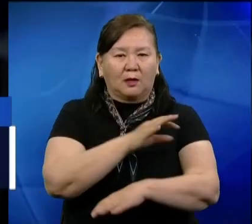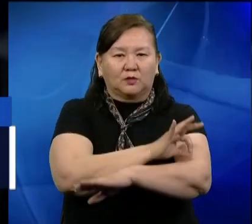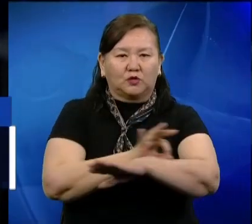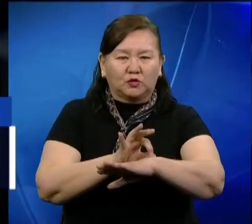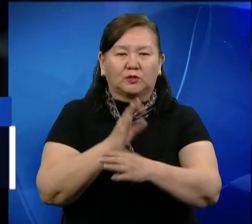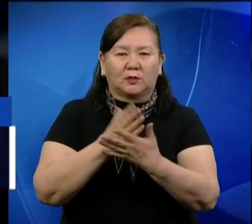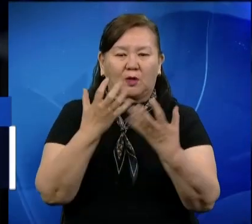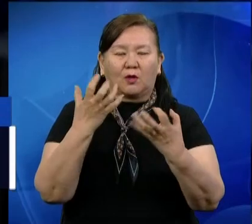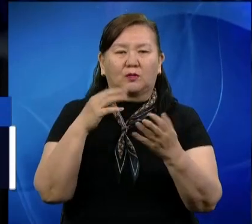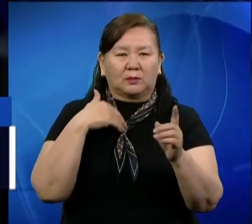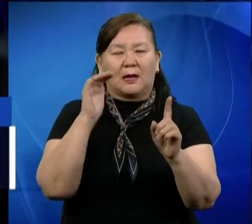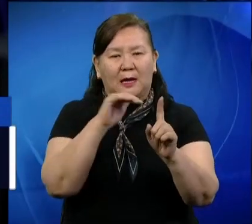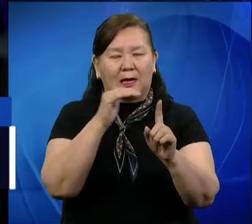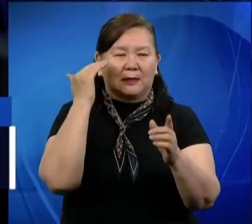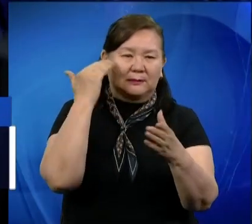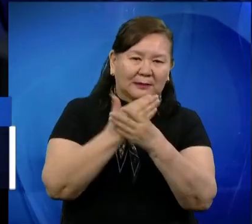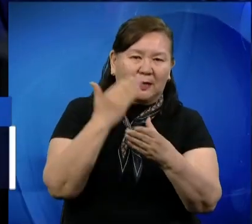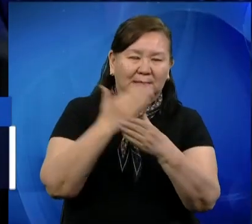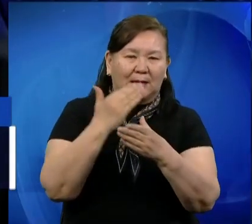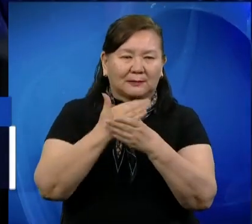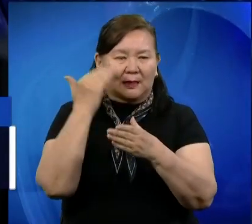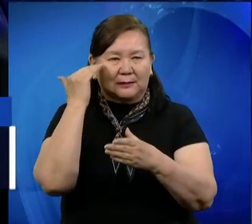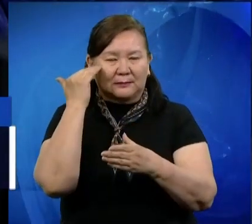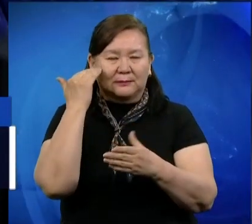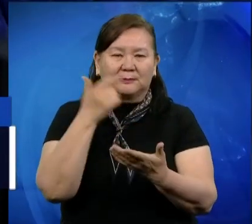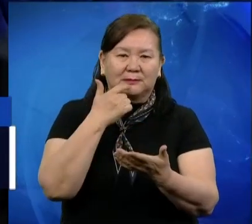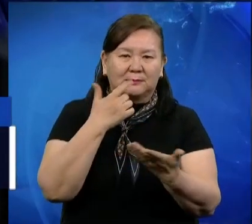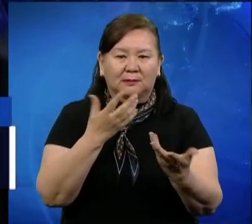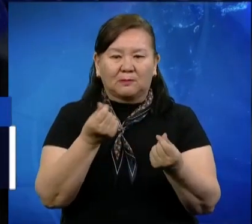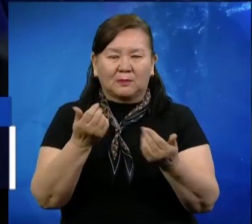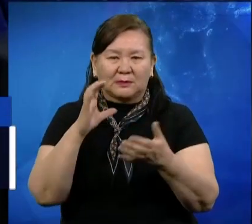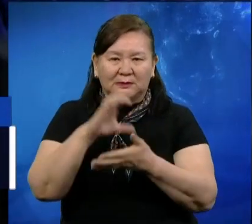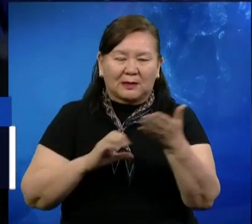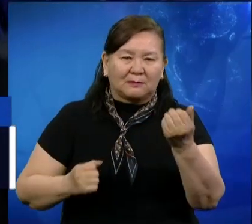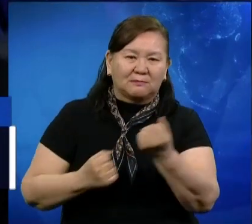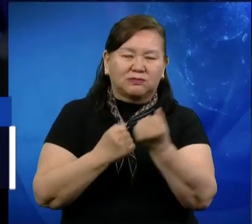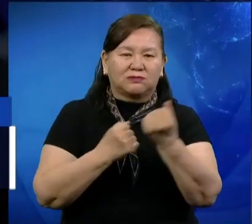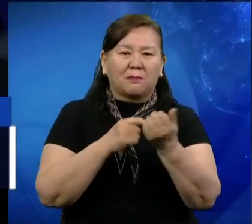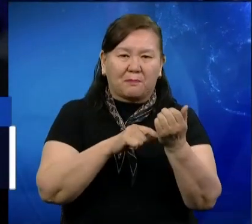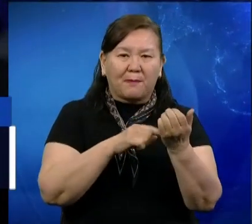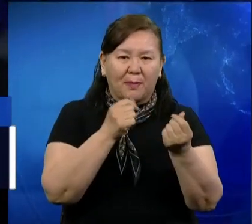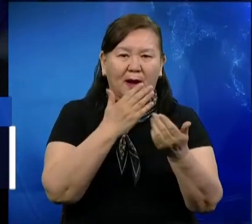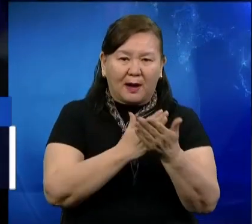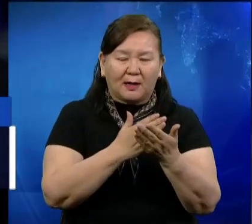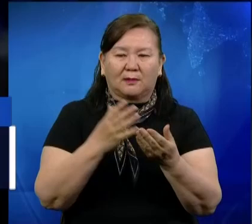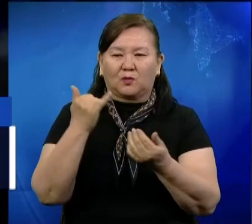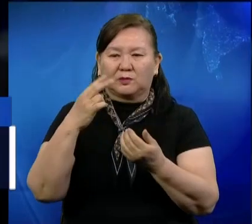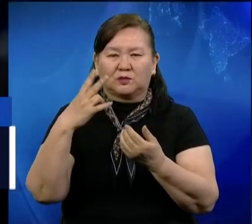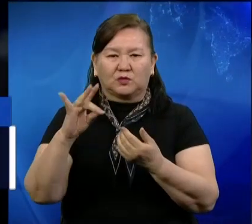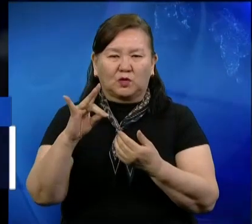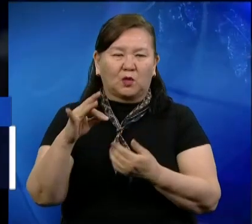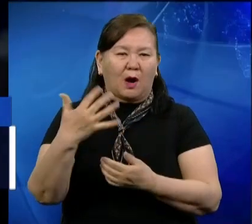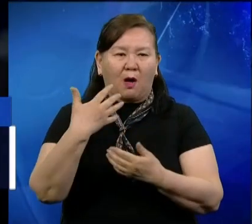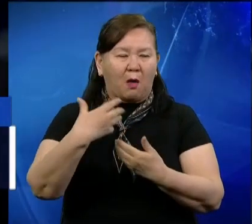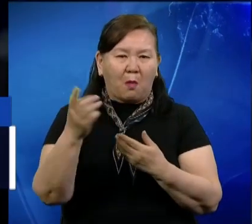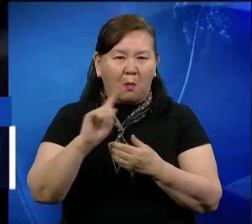маш олон удаа саад бэрхшээл тодгоруудаа тулгарч хөрөнгө мөнгөө босгоцсон хэрнээ улс төржилт талцлаасаа болоод